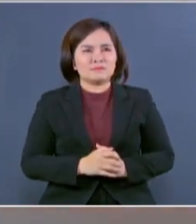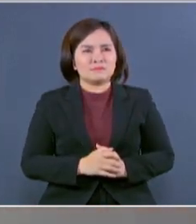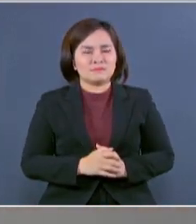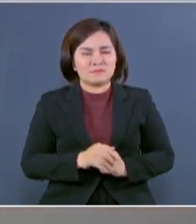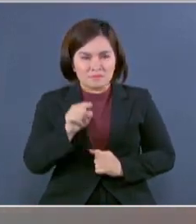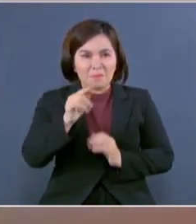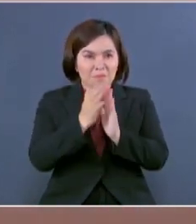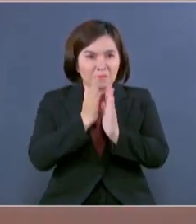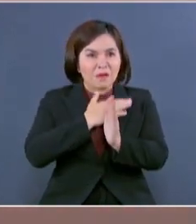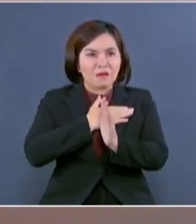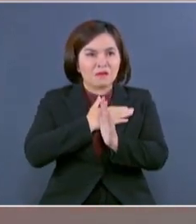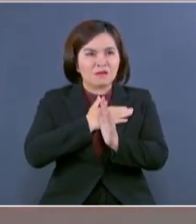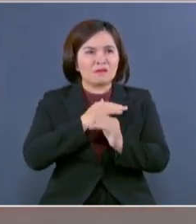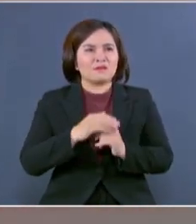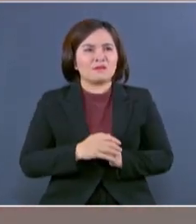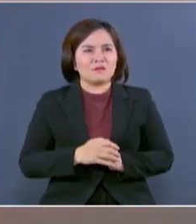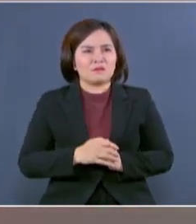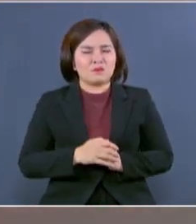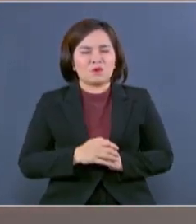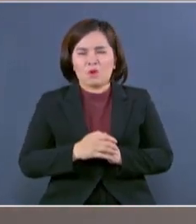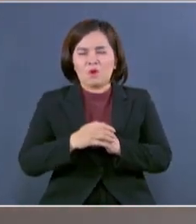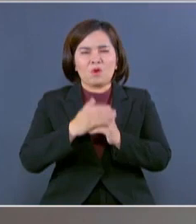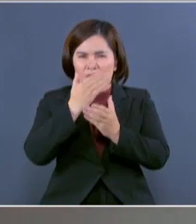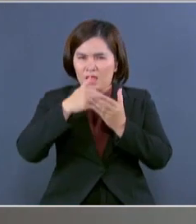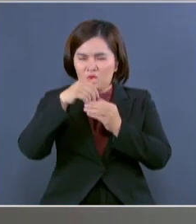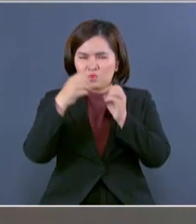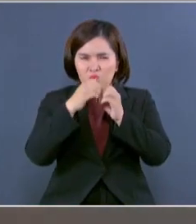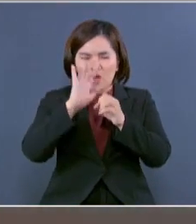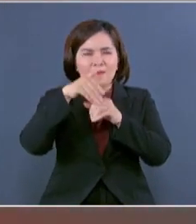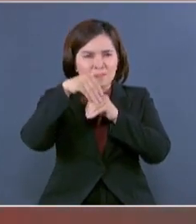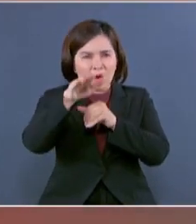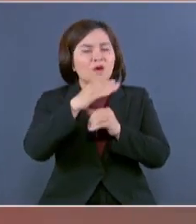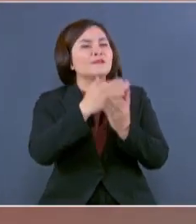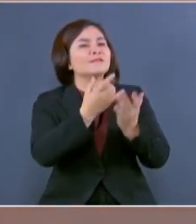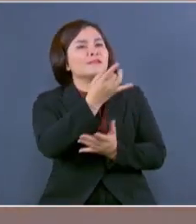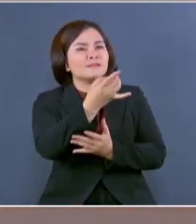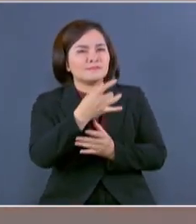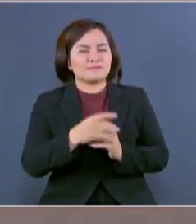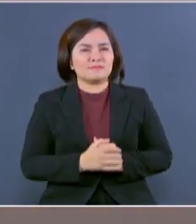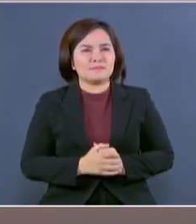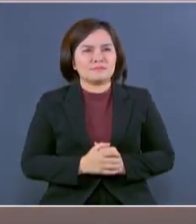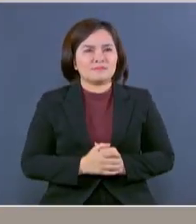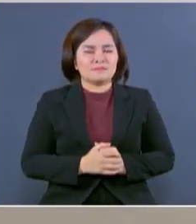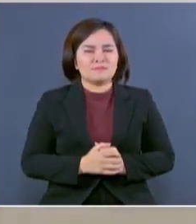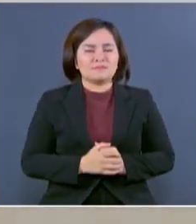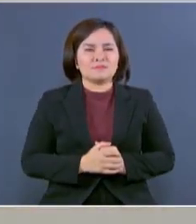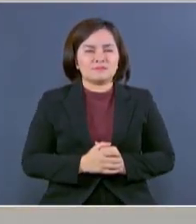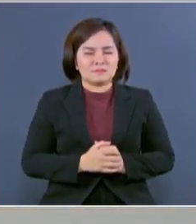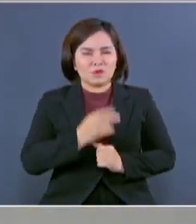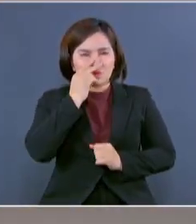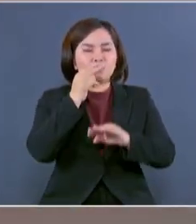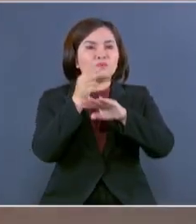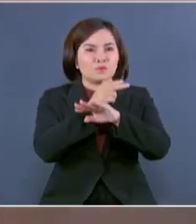เออนี่พระปะเนี่ย ทำเพจนะ ทำเพจอะไรคะเพจอะไรคะ เนี่ยแหละครับเป็นคลิป